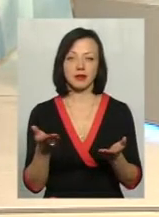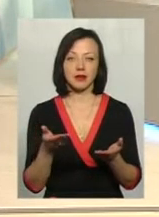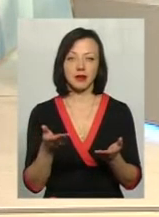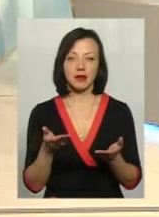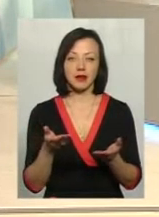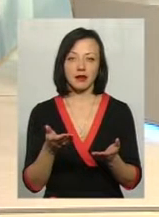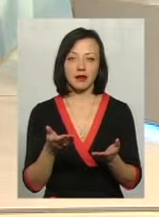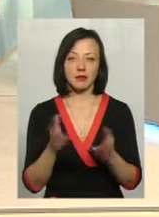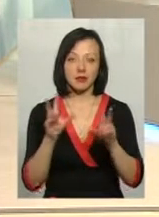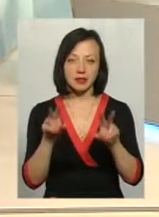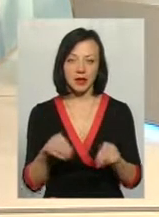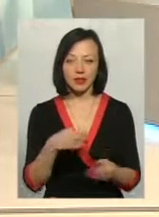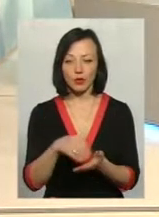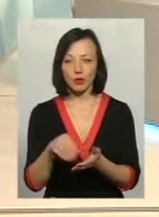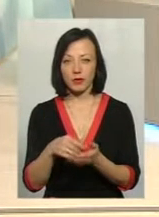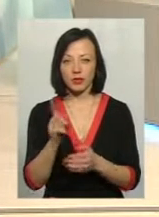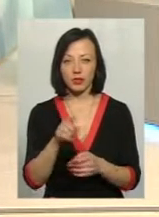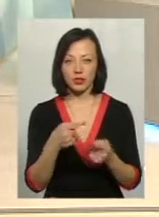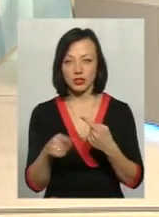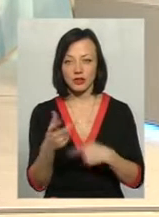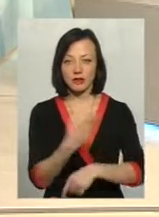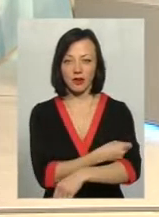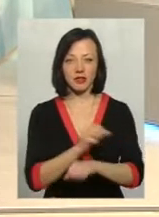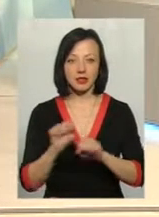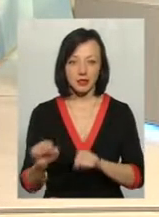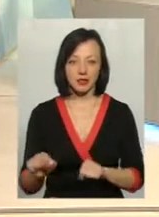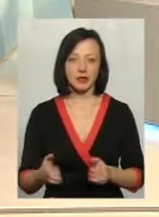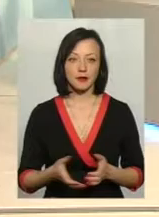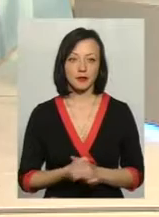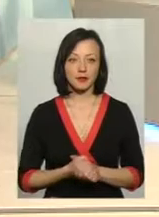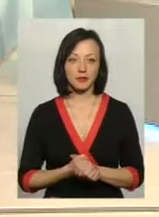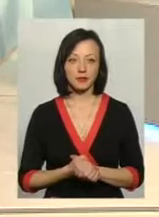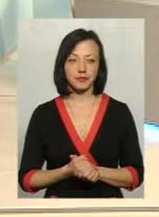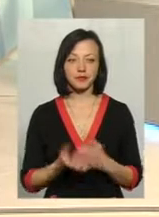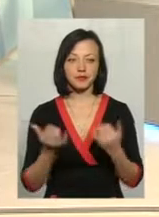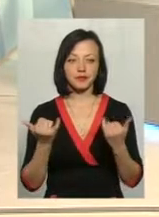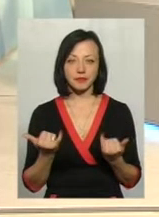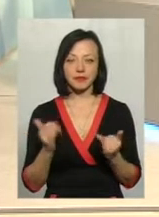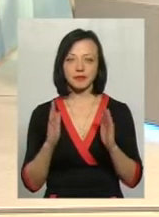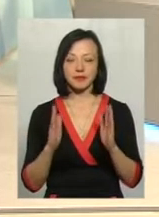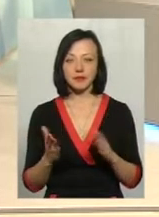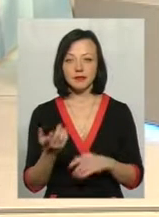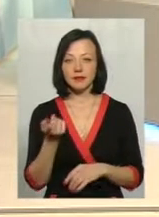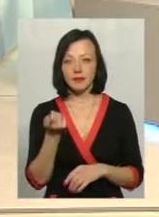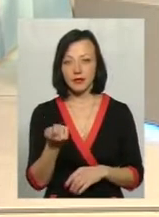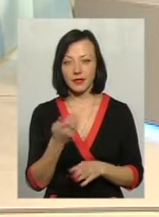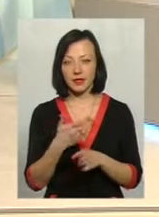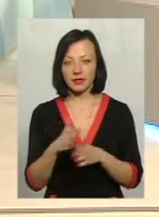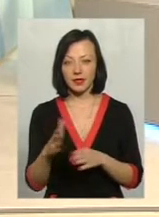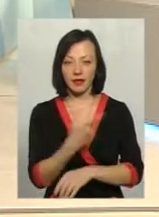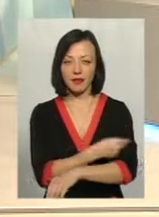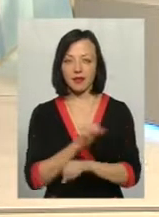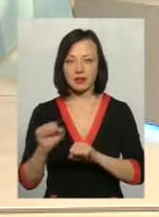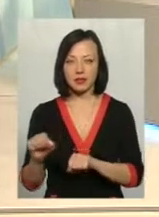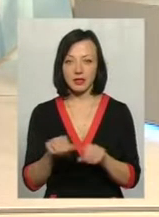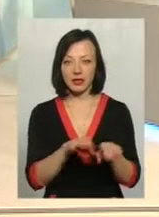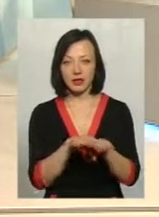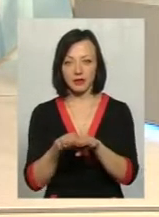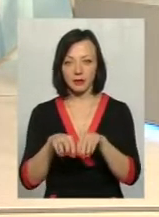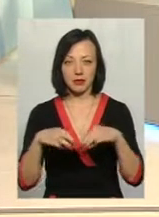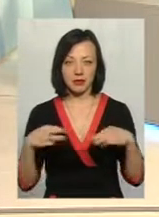закупити ті чи інші вакцини, так? Тому що і наразі в нас лише невеличка частина вакцин закуповується на рівні